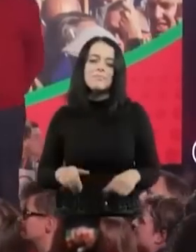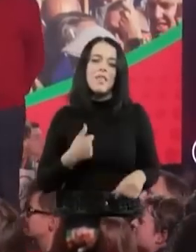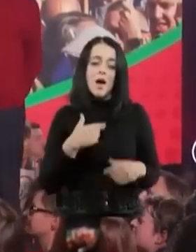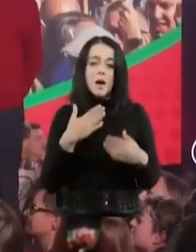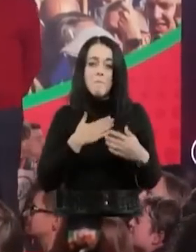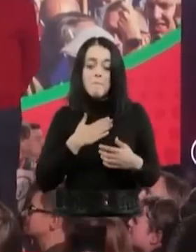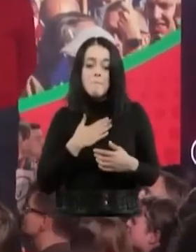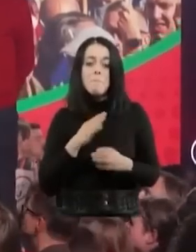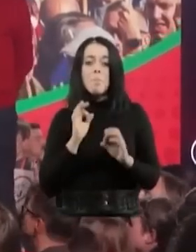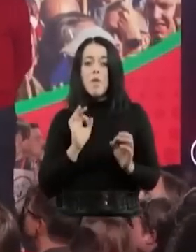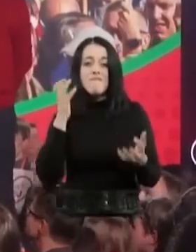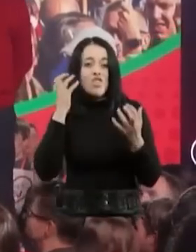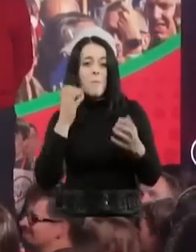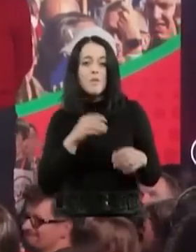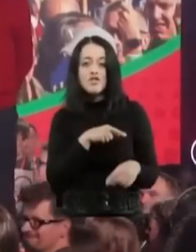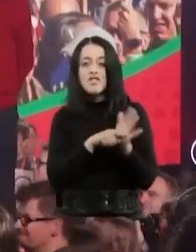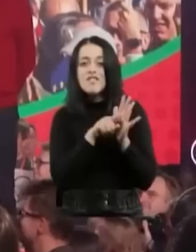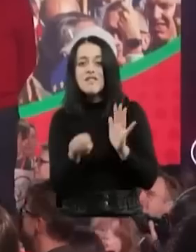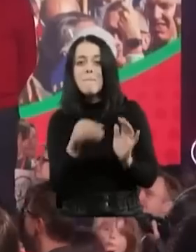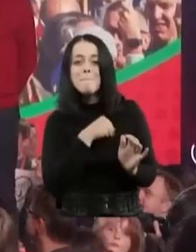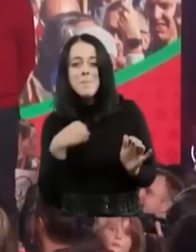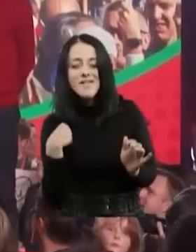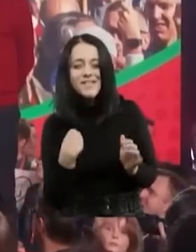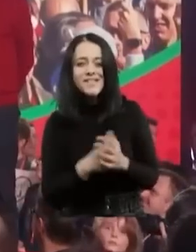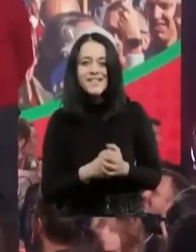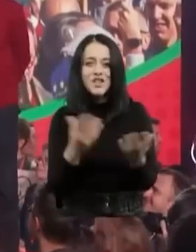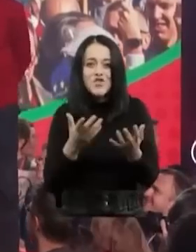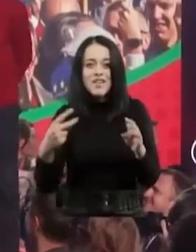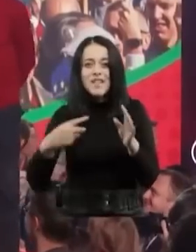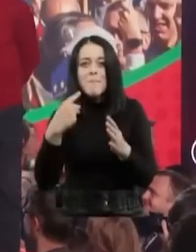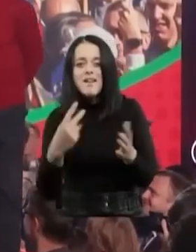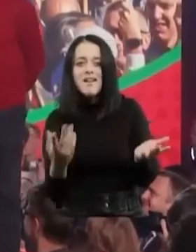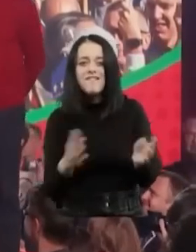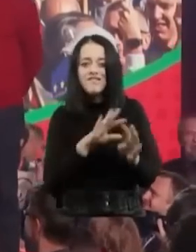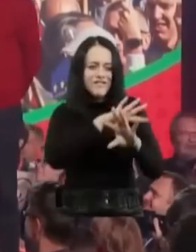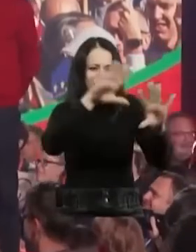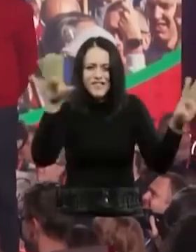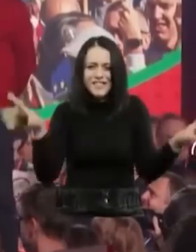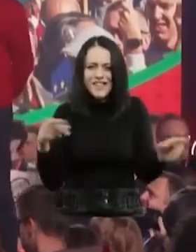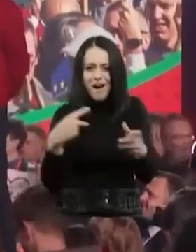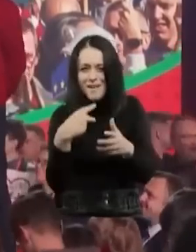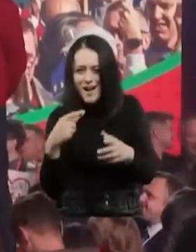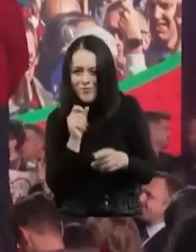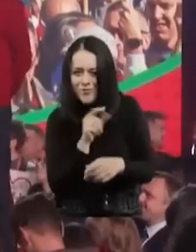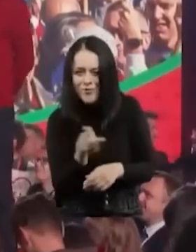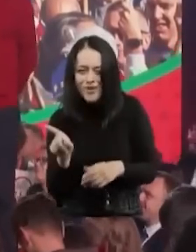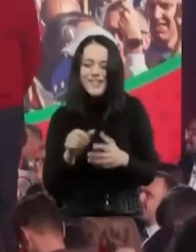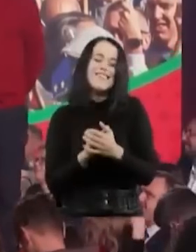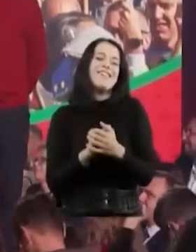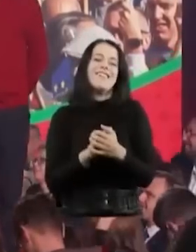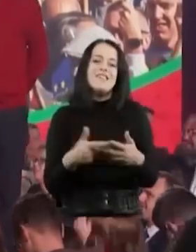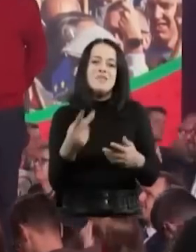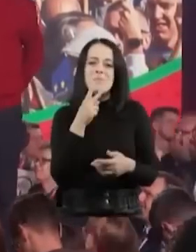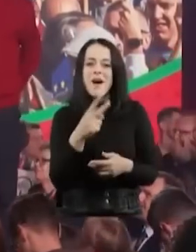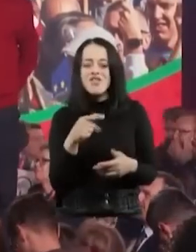nim elity brukselskie, głównie berlińskie, udało mu się w tym zakresie zrealizować, co należy wnioskować, że Donald Tusk